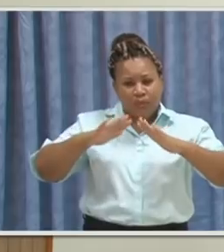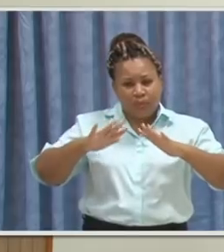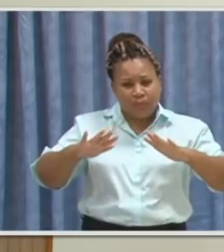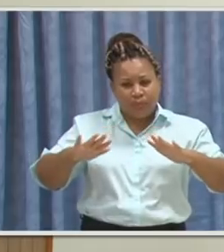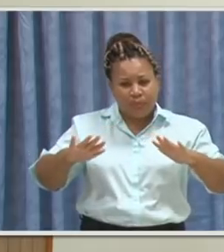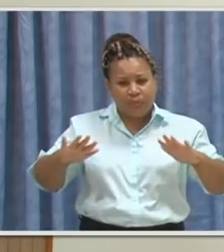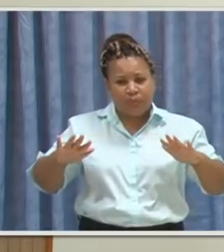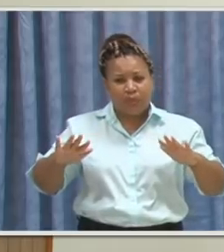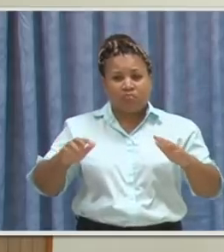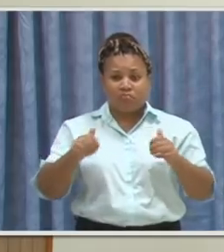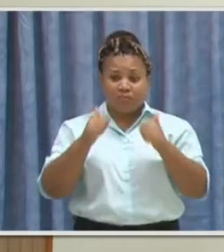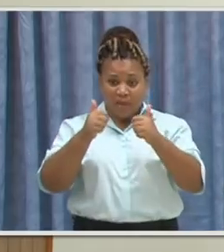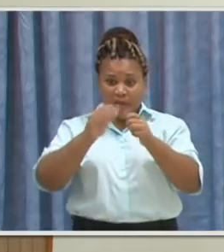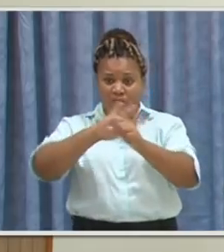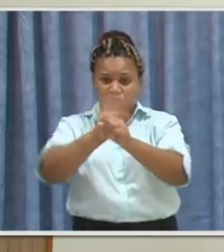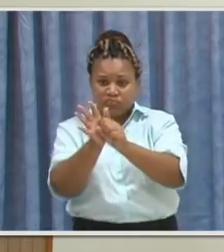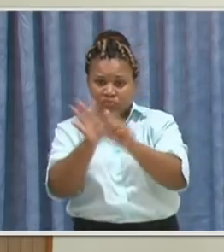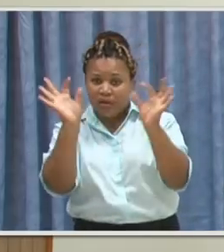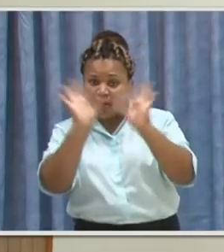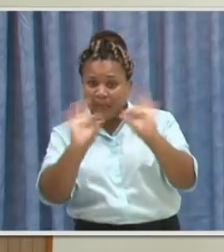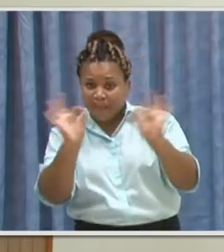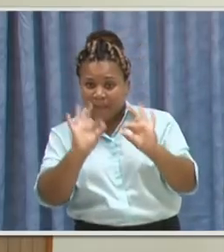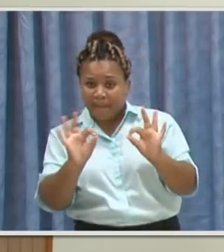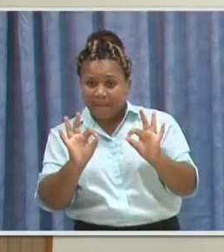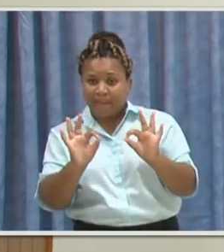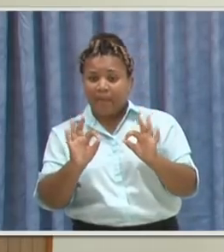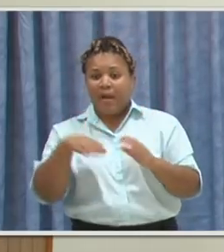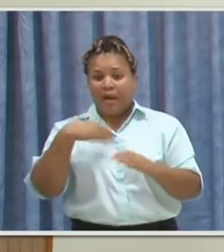bonne restriction une langue.